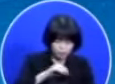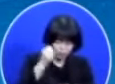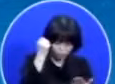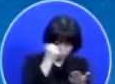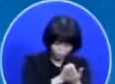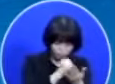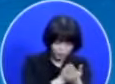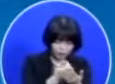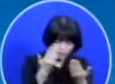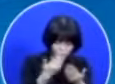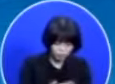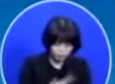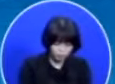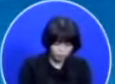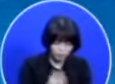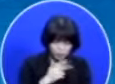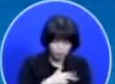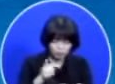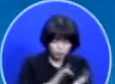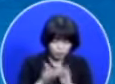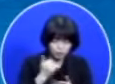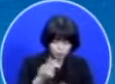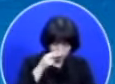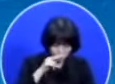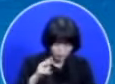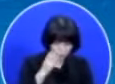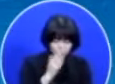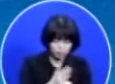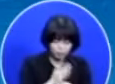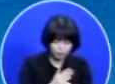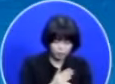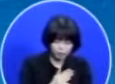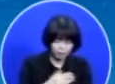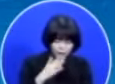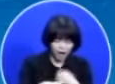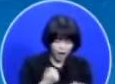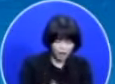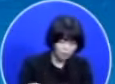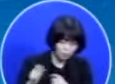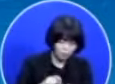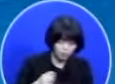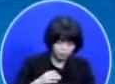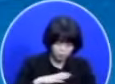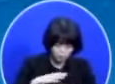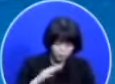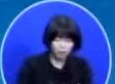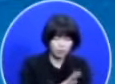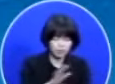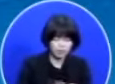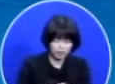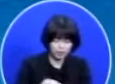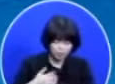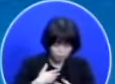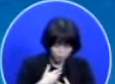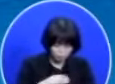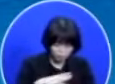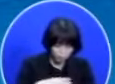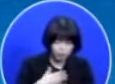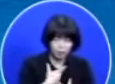하여 주소서 주 예수님을 바라보는 중에 하나님이 부어주시는 놀라운 사랑 놀라운 평안